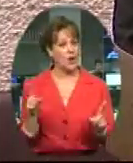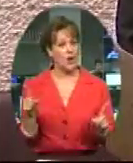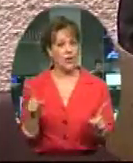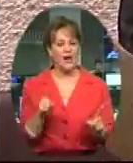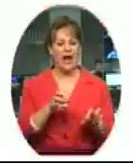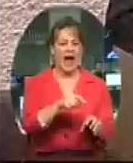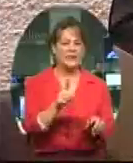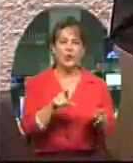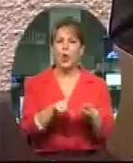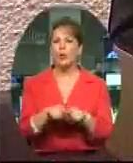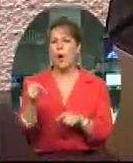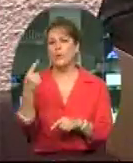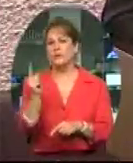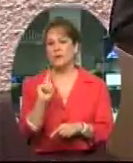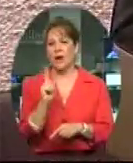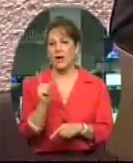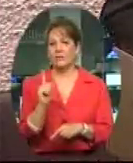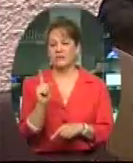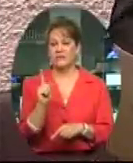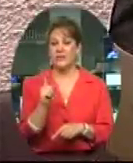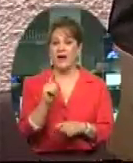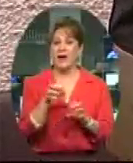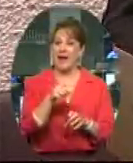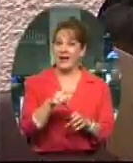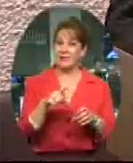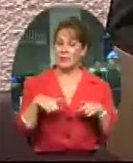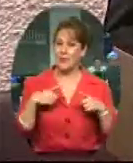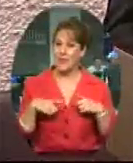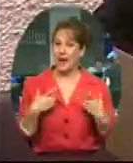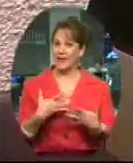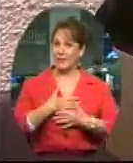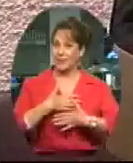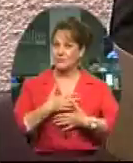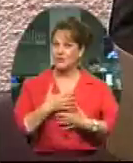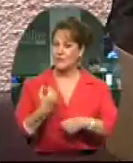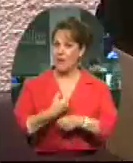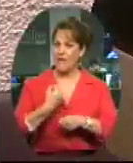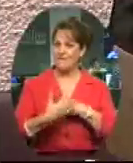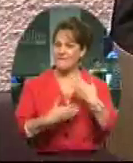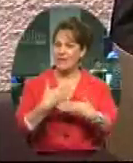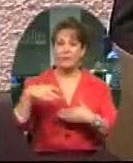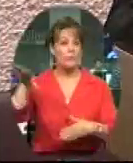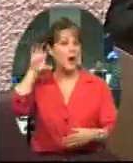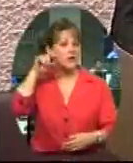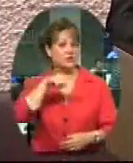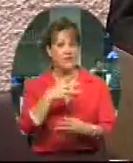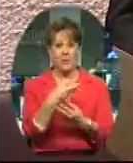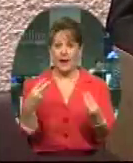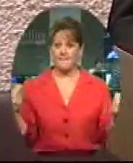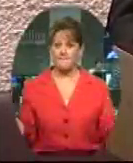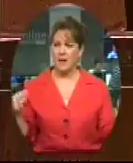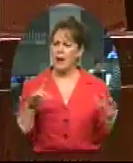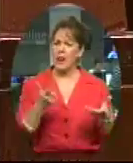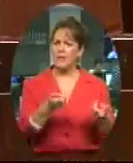הערוץ הראשון. הרדיו חי, נושם, בועט, מואזן, מוערך. למה